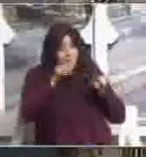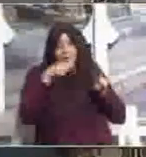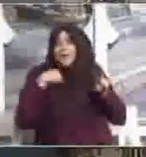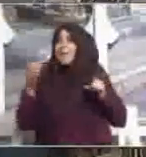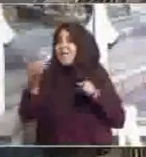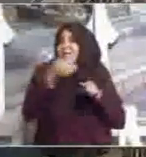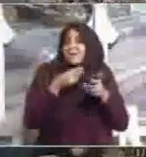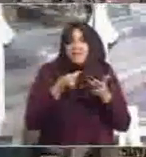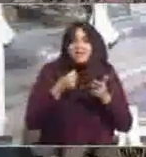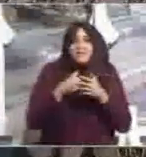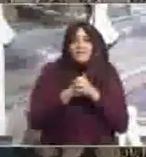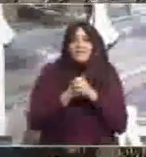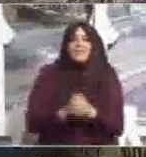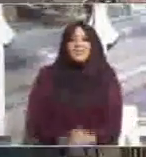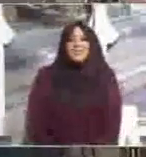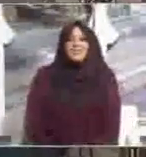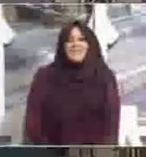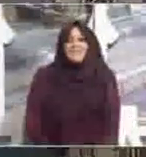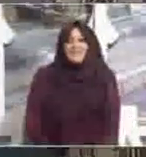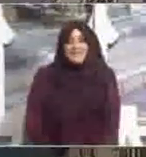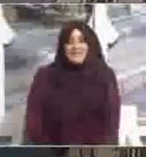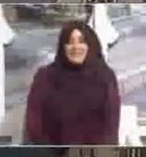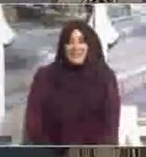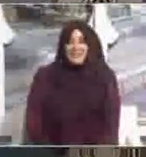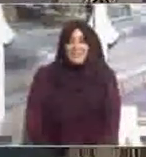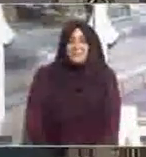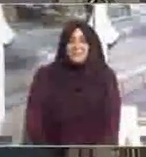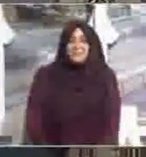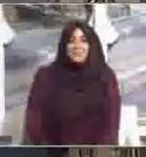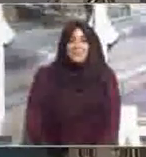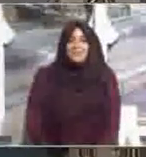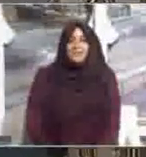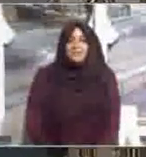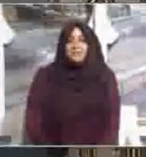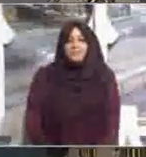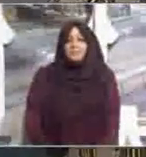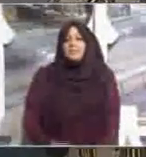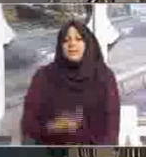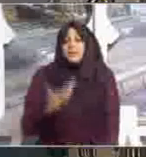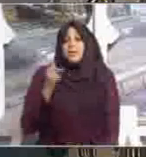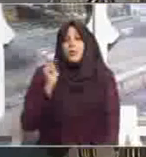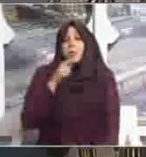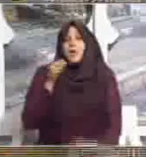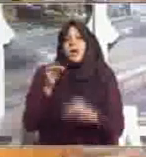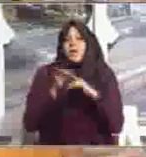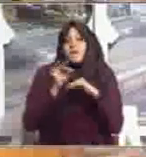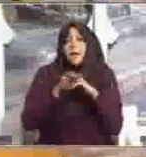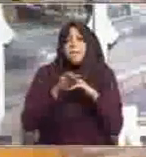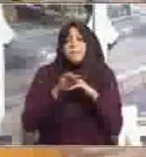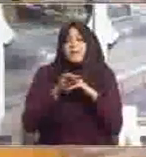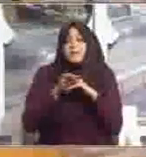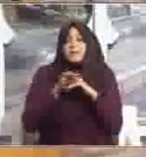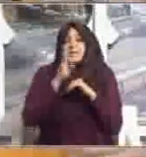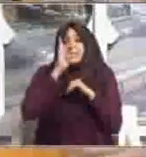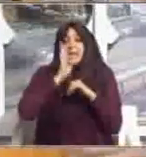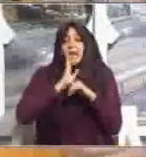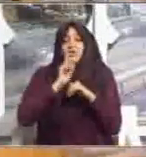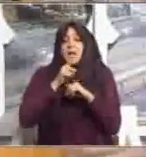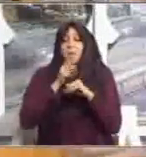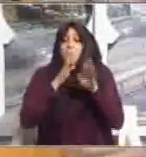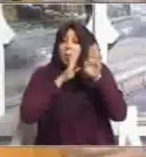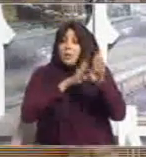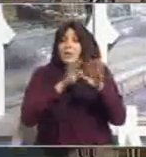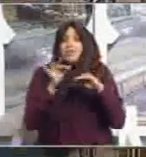هذيك بمعنى ما تخافش عليها ولكن باش تحميه من عقوق الوالدين لا. فلذلك كان شوف